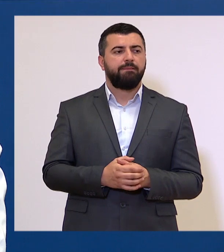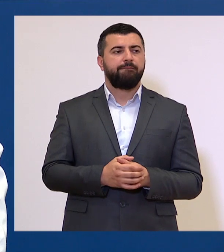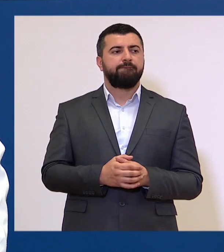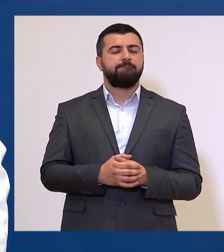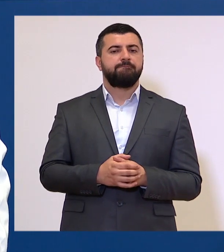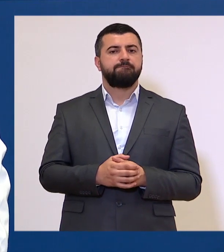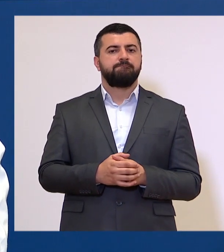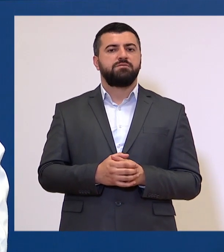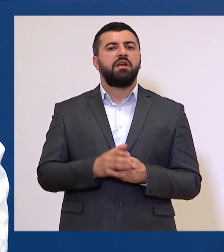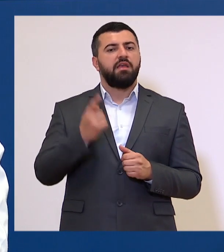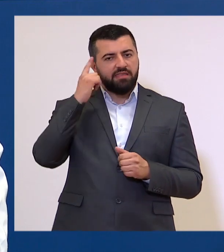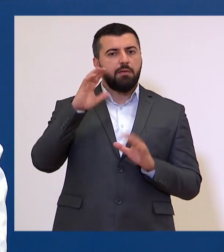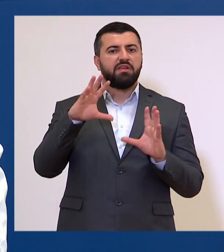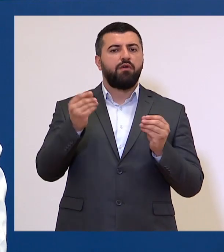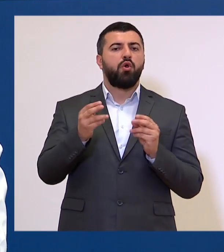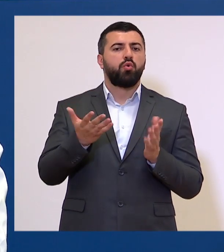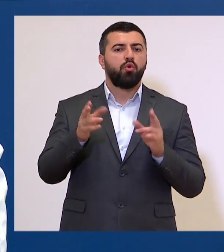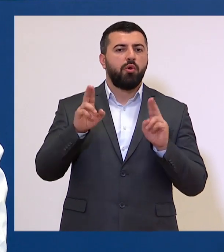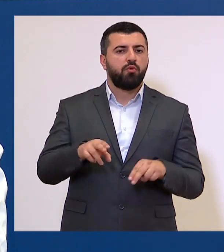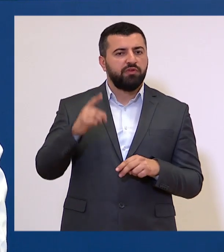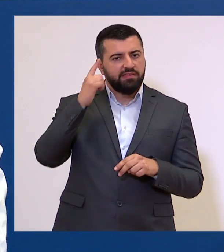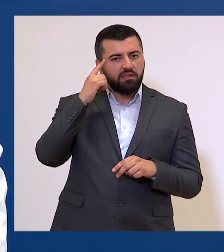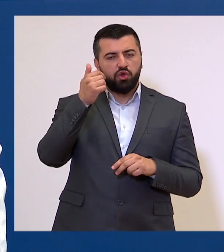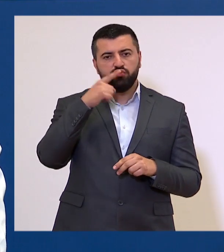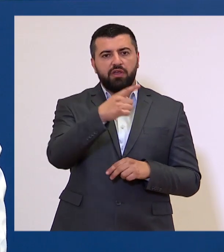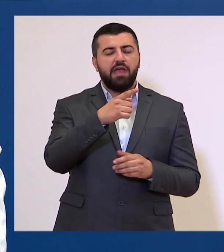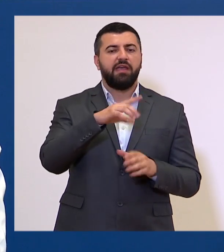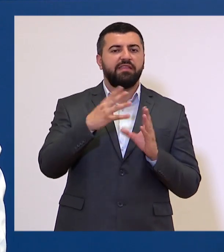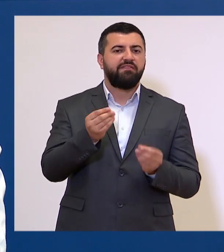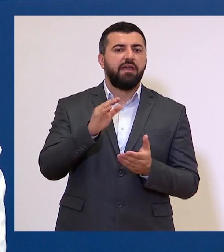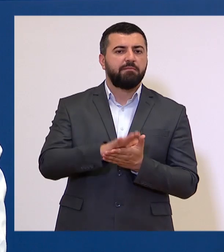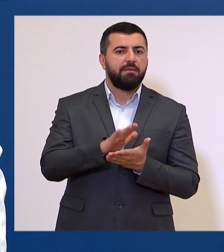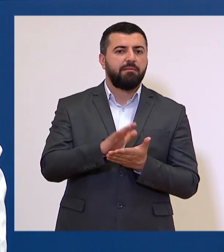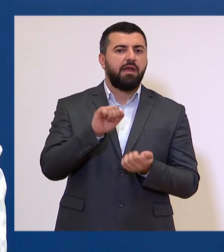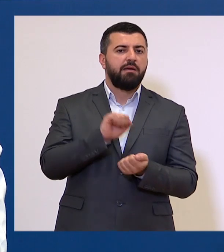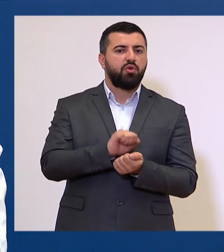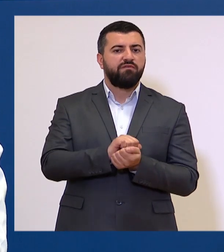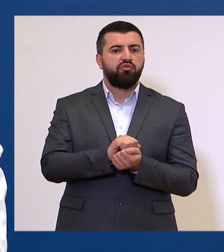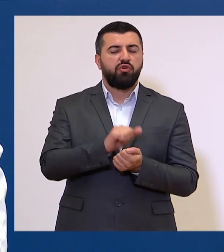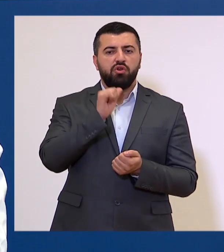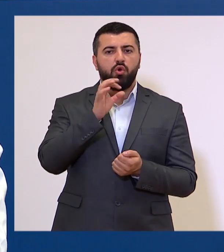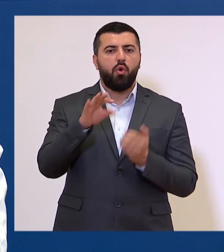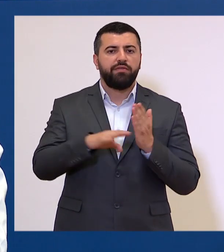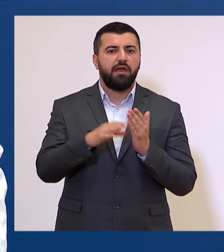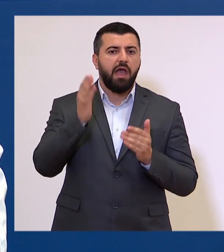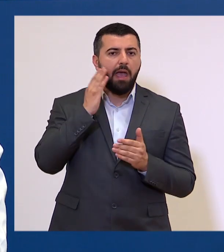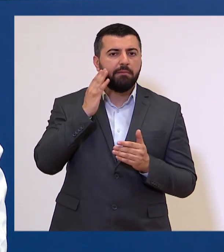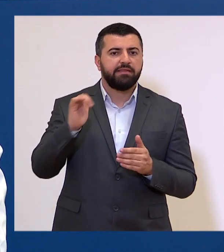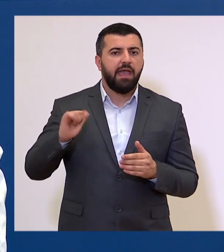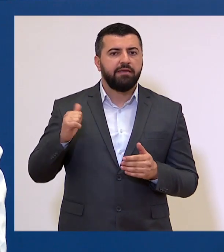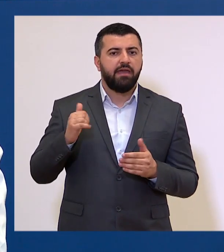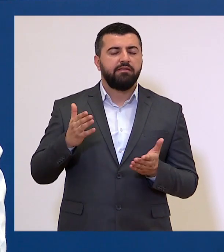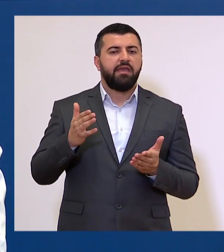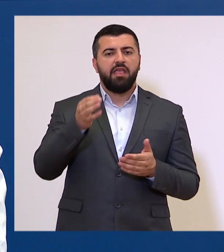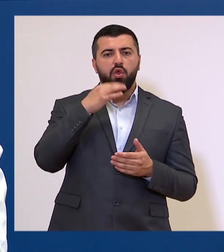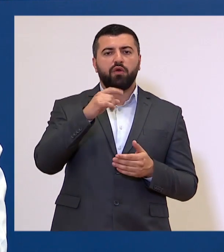znamo sve koliko je moguće znati i u odnosu na to što se saznaje od proizvođača i od Američke agencije za hranu